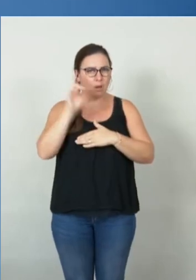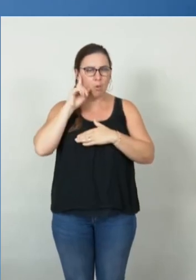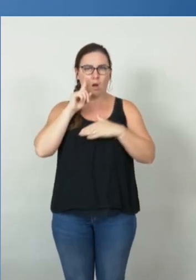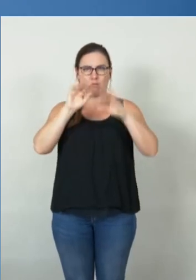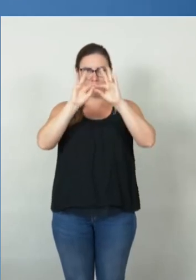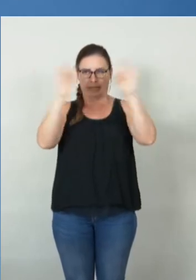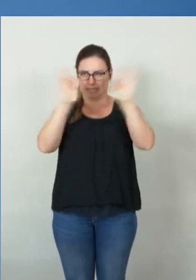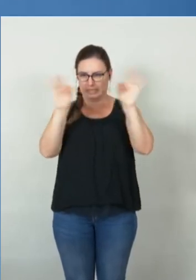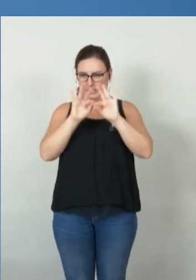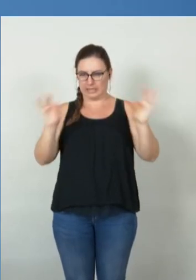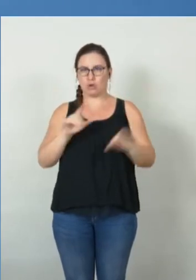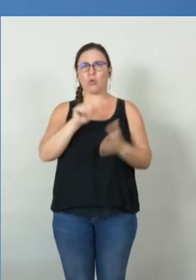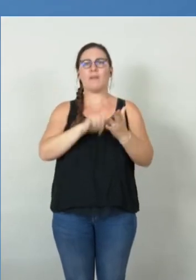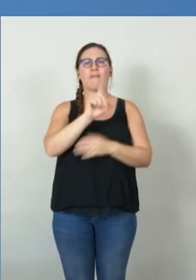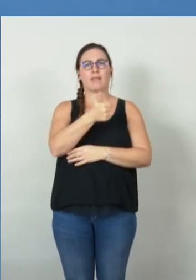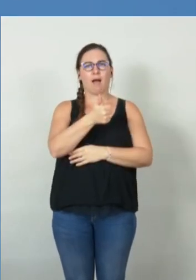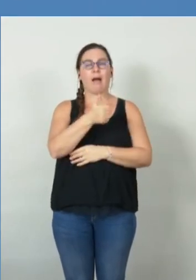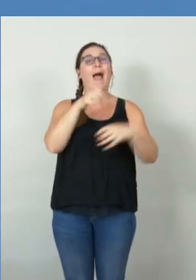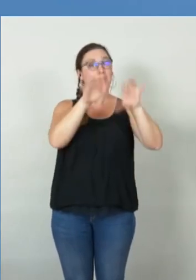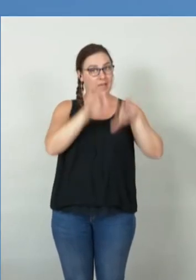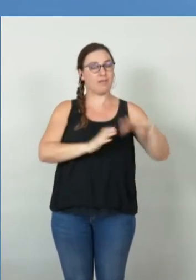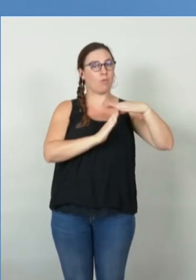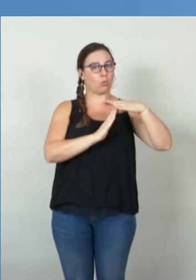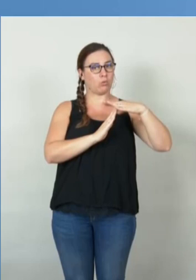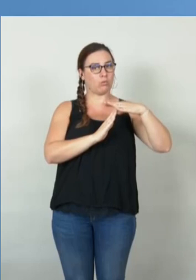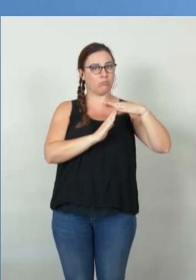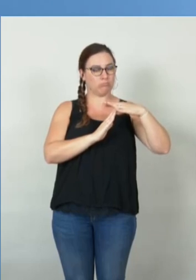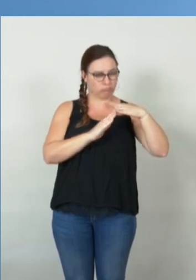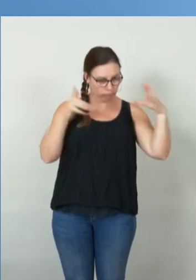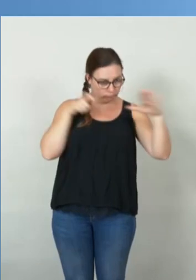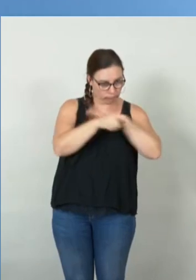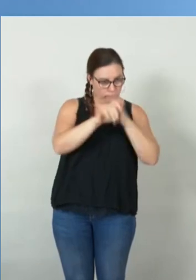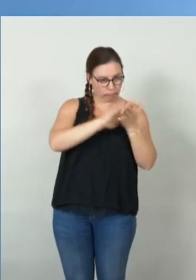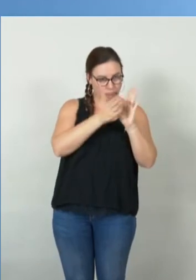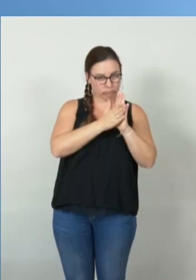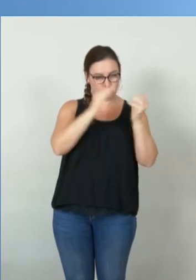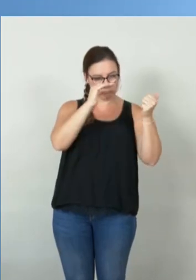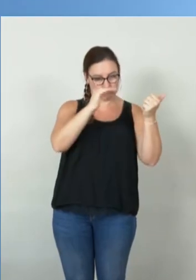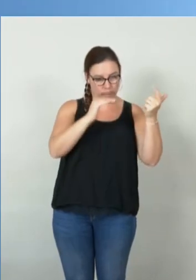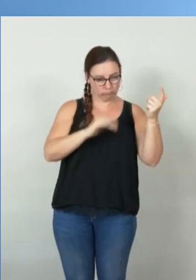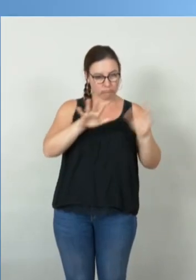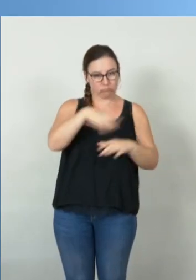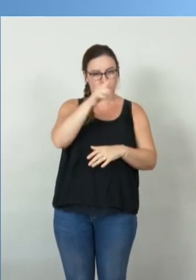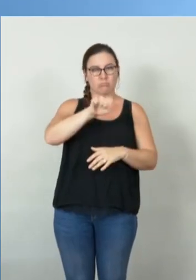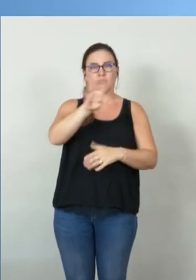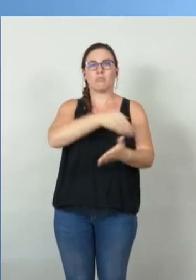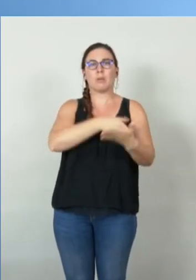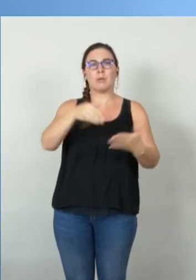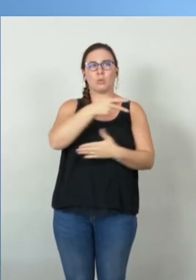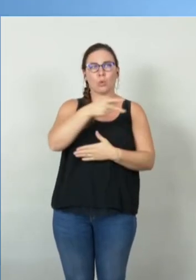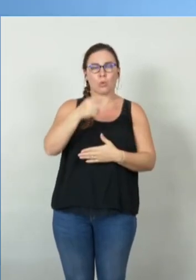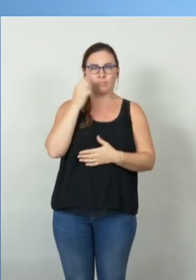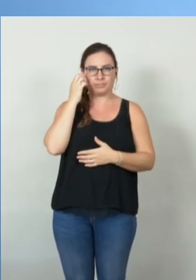compte administratives 2021 de tout ce qui est subventions associations nous en étions à 15,4 millions d'euros